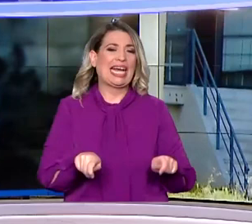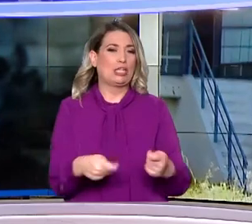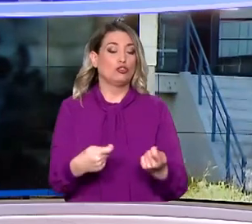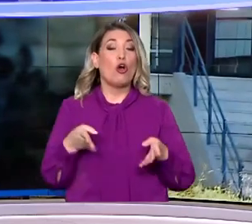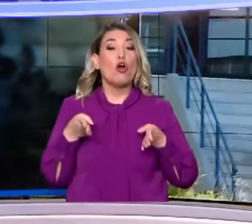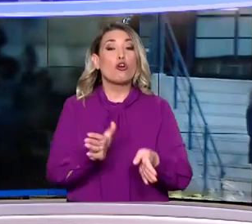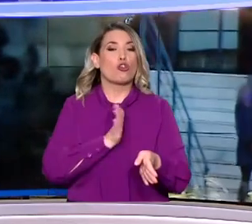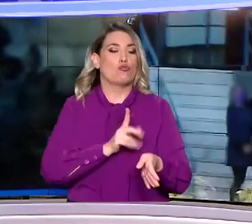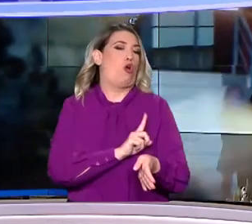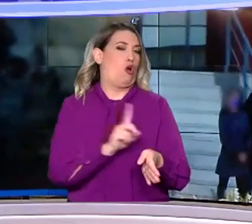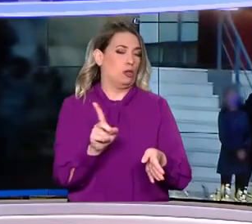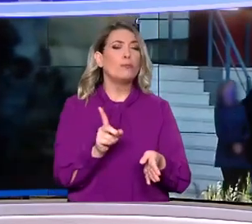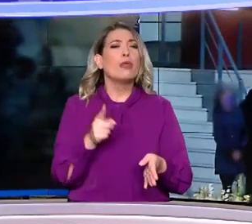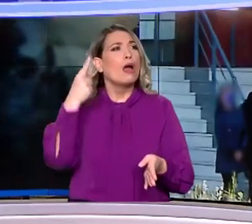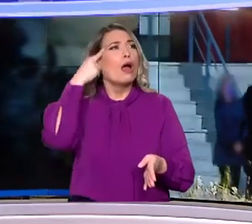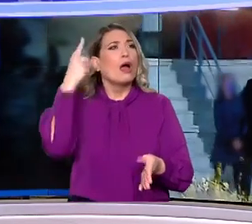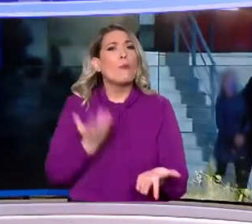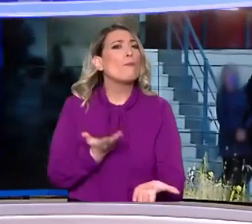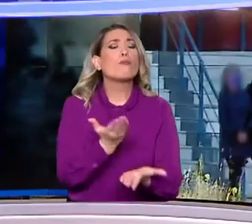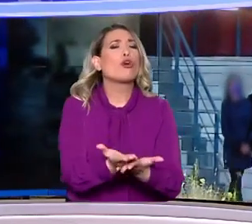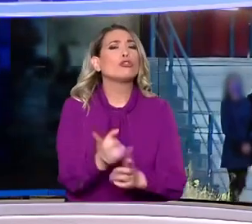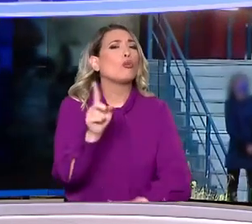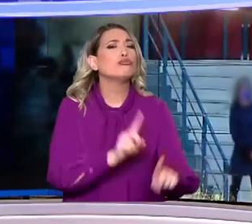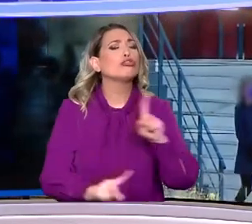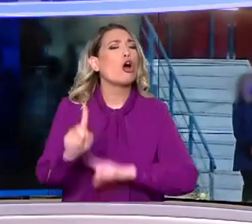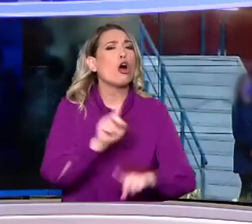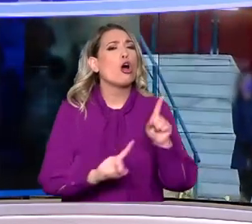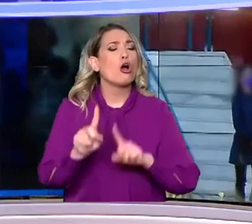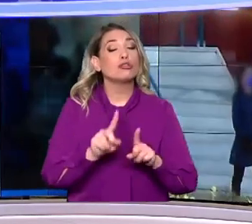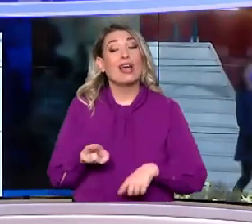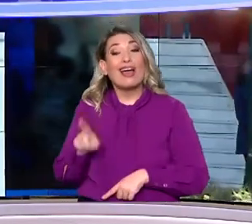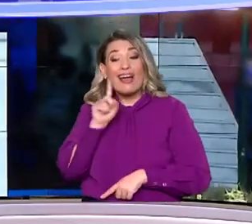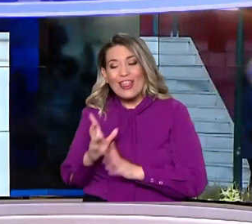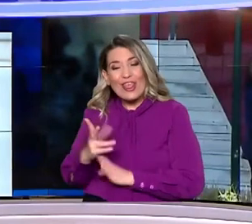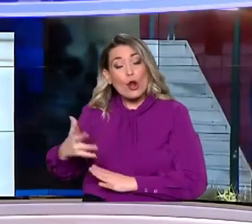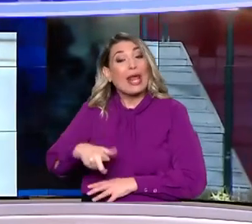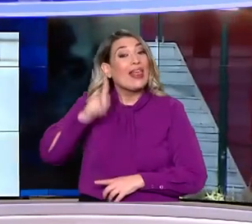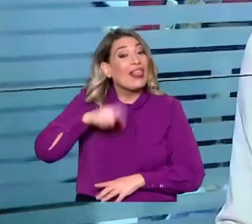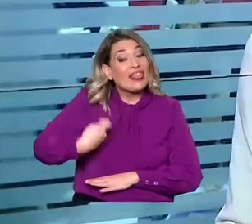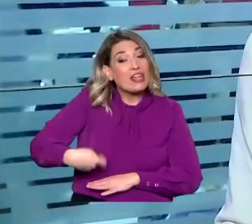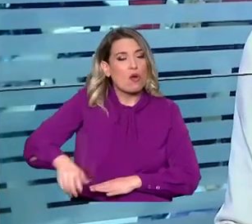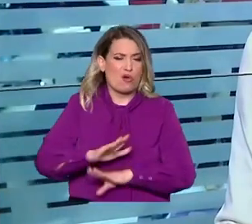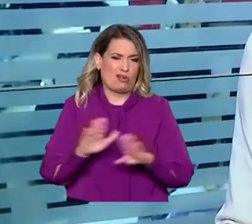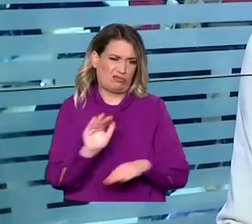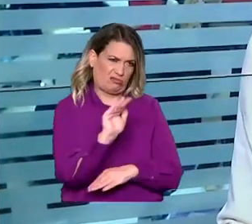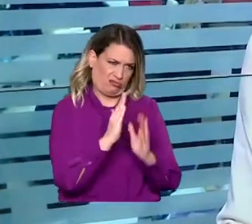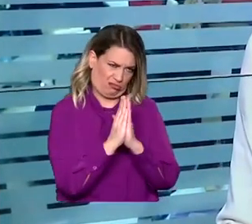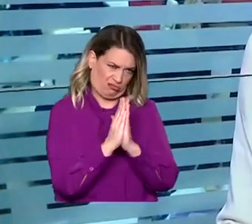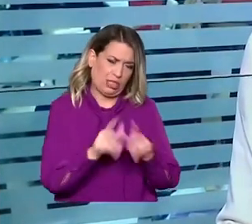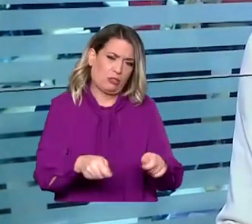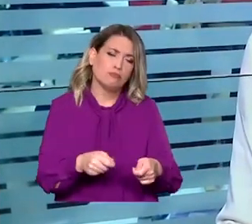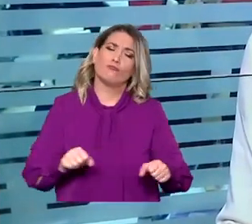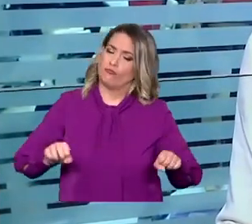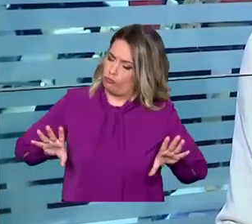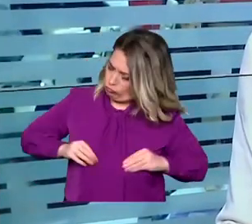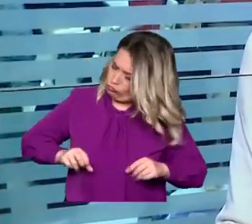12χρονης από τους δικηγόρους της και κλεισμένων των θυρών δευτέρα-τετάρτη παρασκευή σε πρώτη φάση συνεδριάσεις όπως είπες και